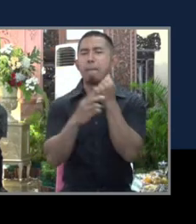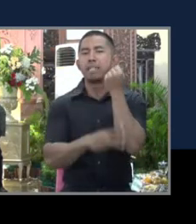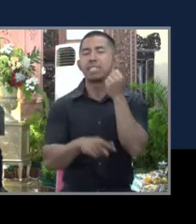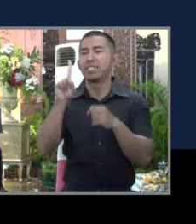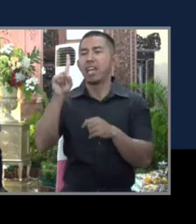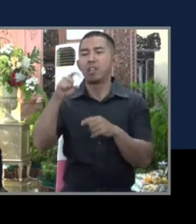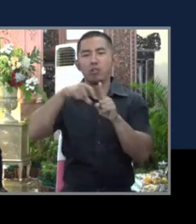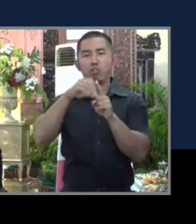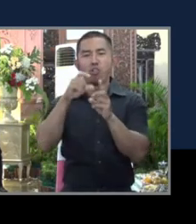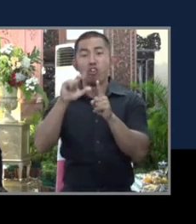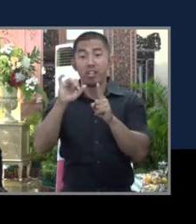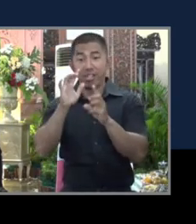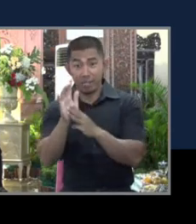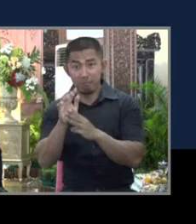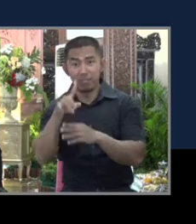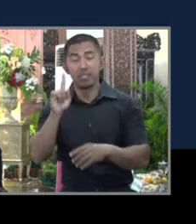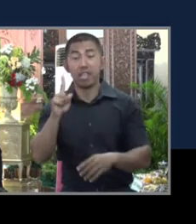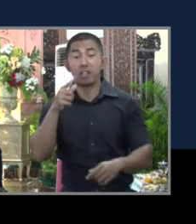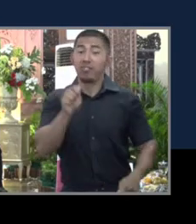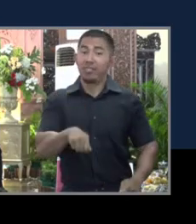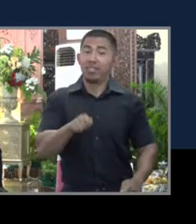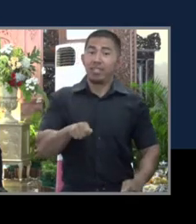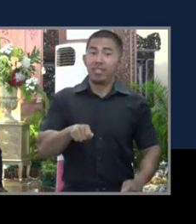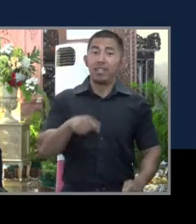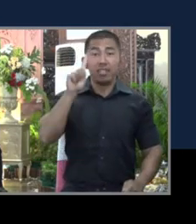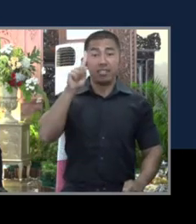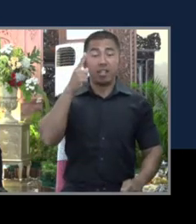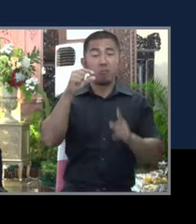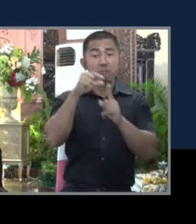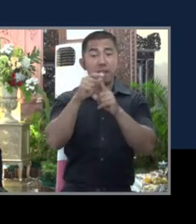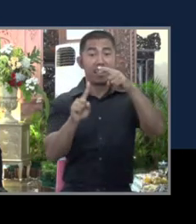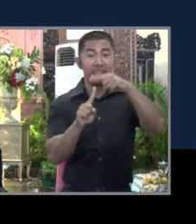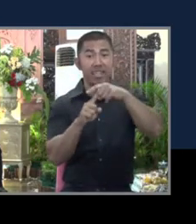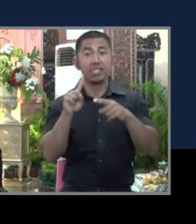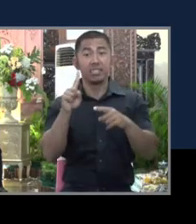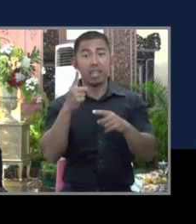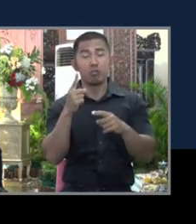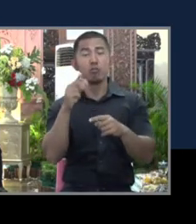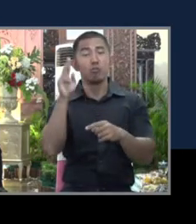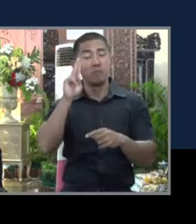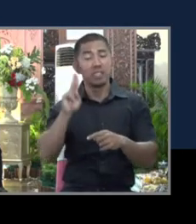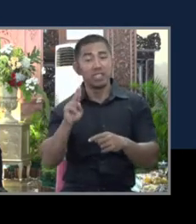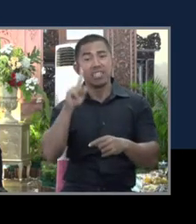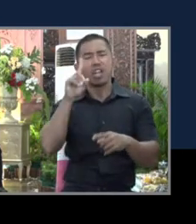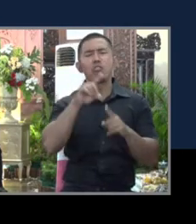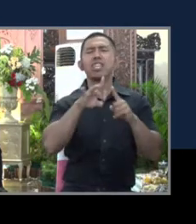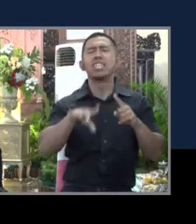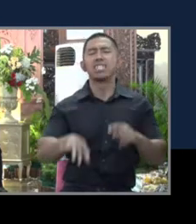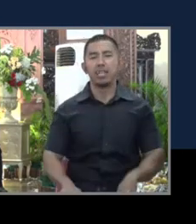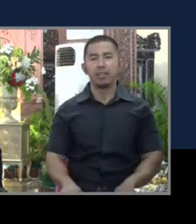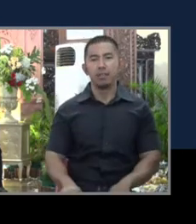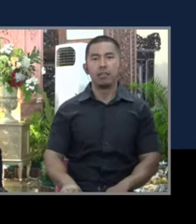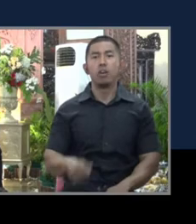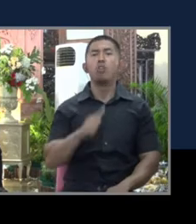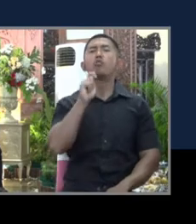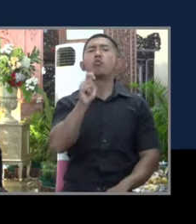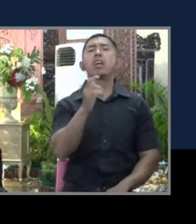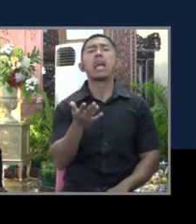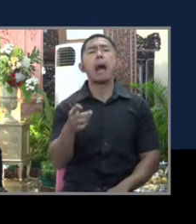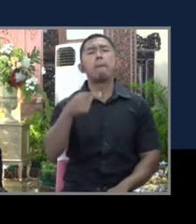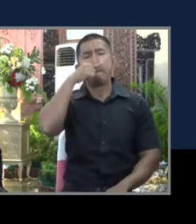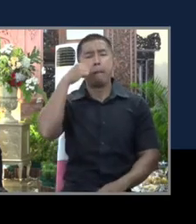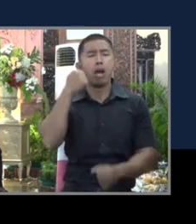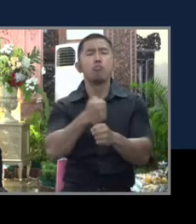satu kejari, satu pengadilan negeri, satu perusahaan, satu perguruan tinggi, satu desa saja. Tugasnya nopo Pak